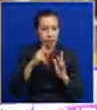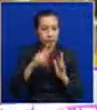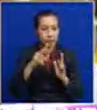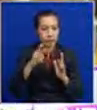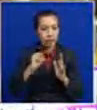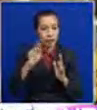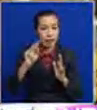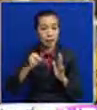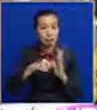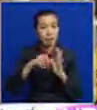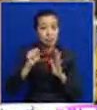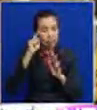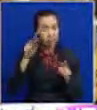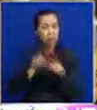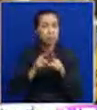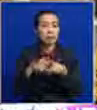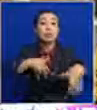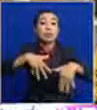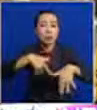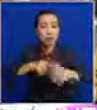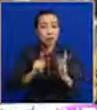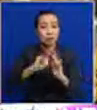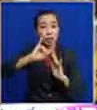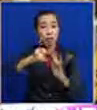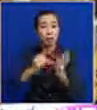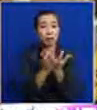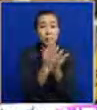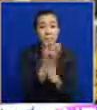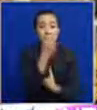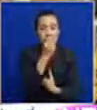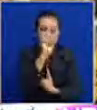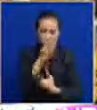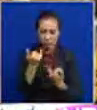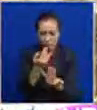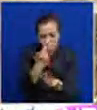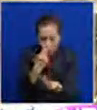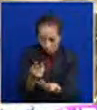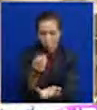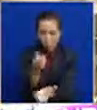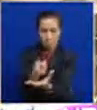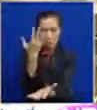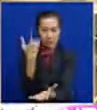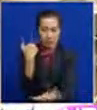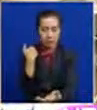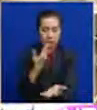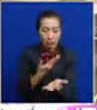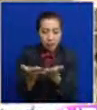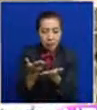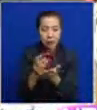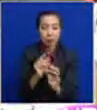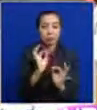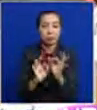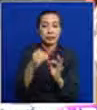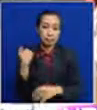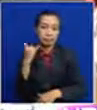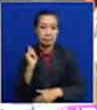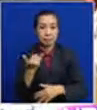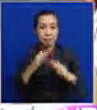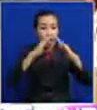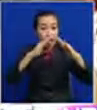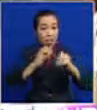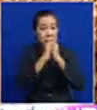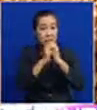าชนที่กินเจก็บอกว่าปีนี้อาหารเจแพงขึ้นทำให้กำลังซื้อลดลงตามไปด้วยหรือว่าบางครั้งก็ไปรับประทานกันที่โร